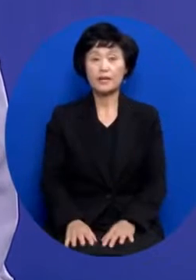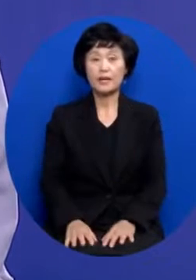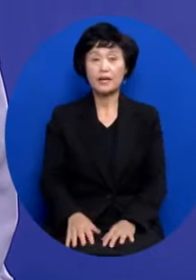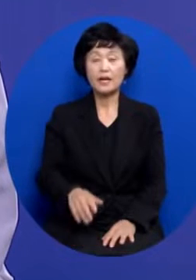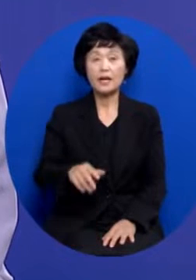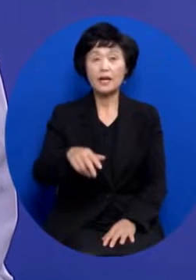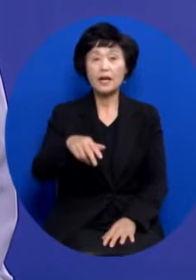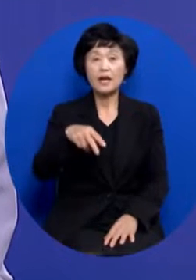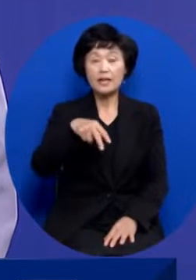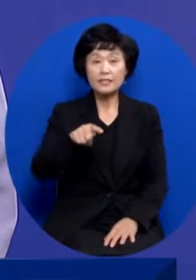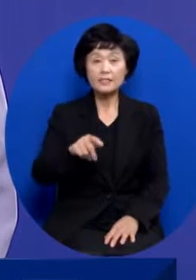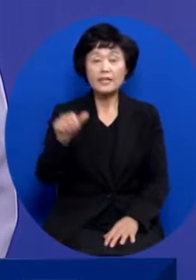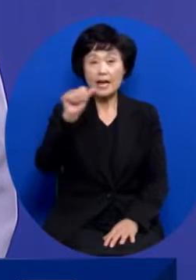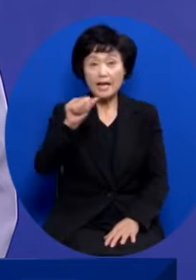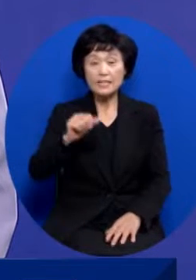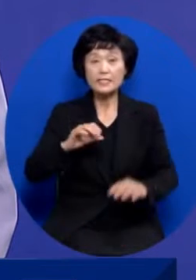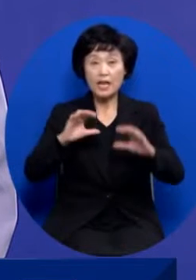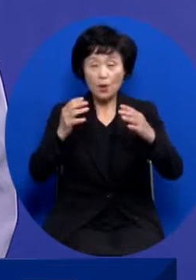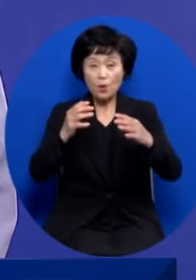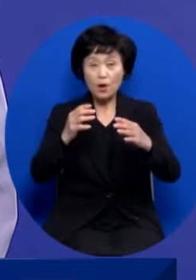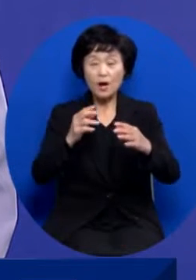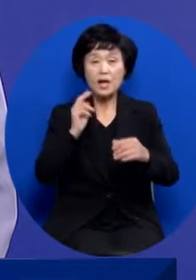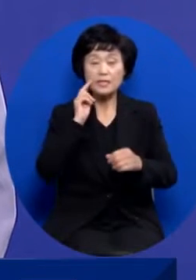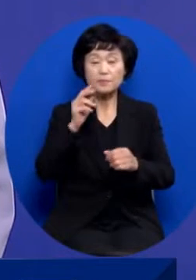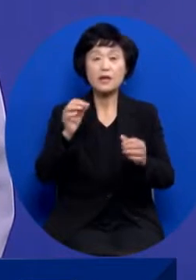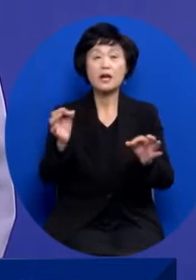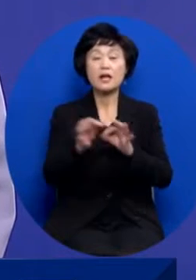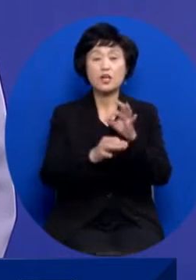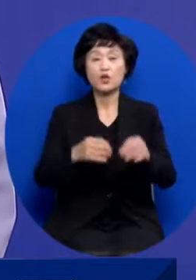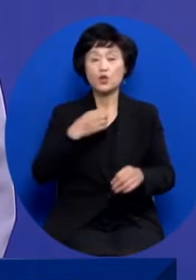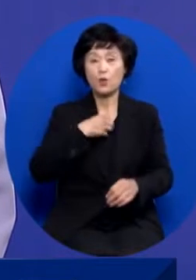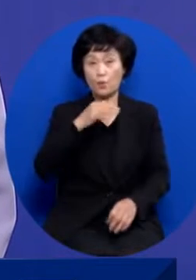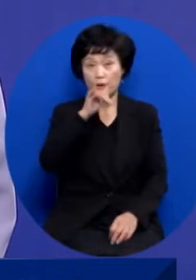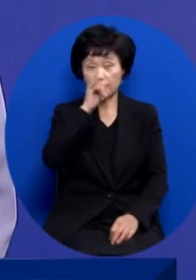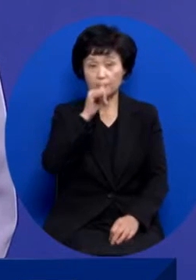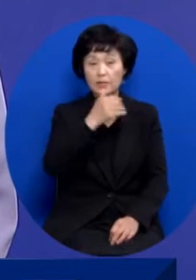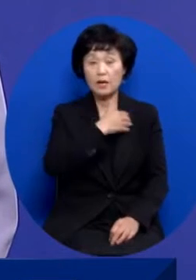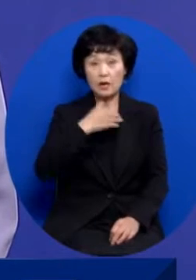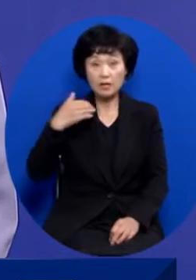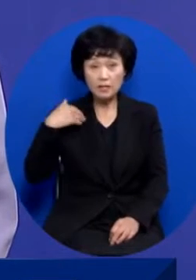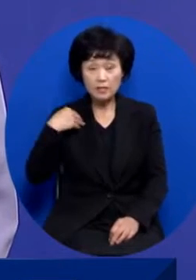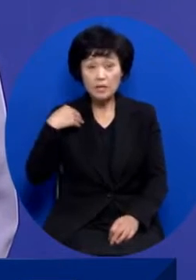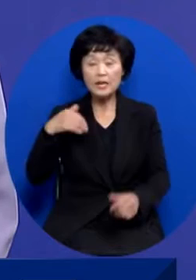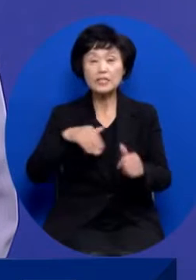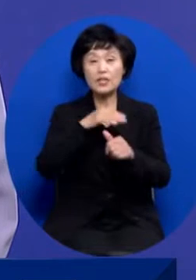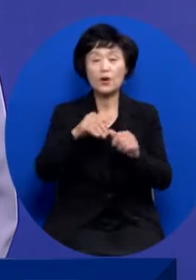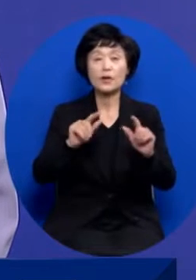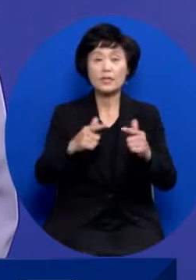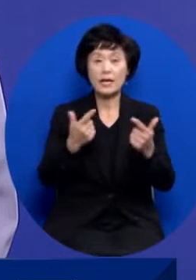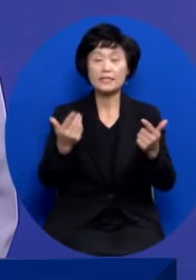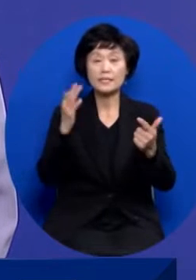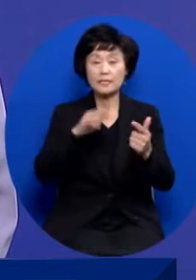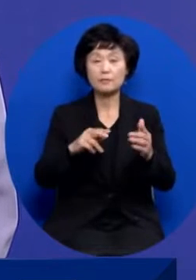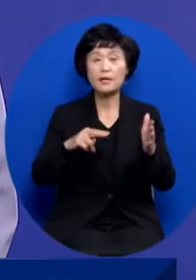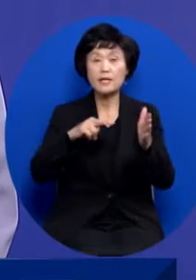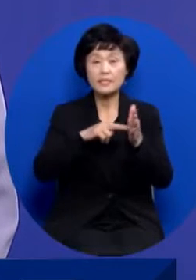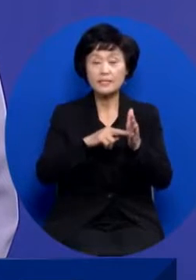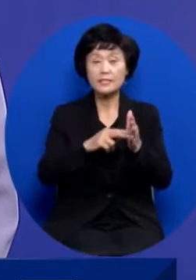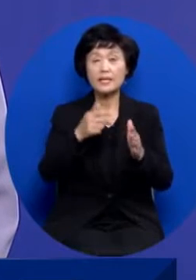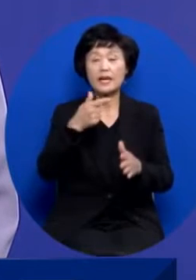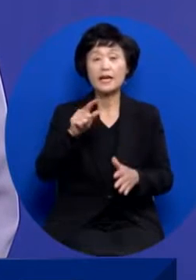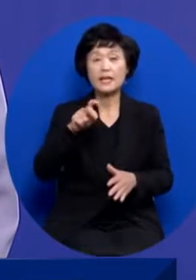서아시아 국가 레바논이 심각한 경제 위기를 겪고 있습니다. 이런 가운데 넉넉한 형편은 아니지만 시리아 난민교회가